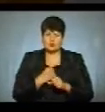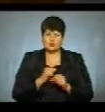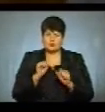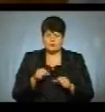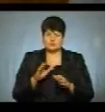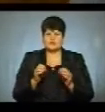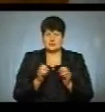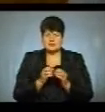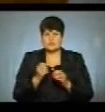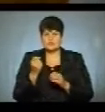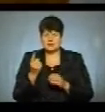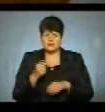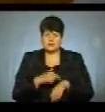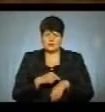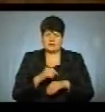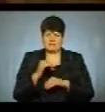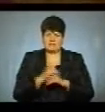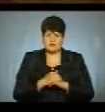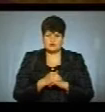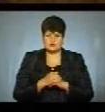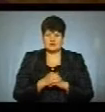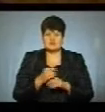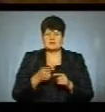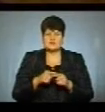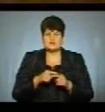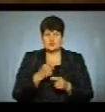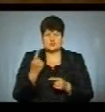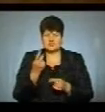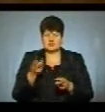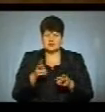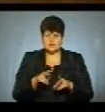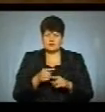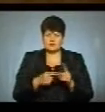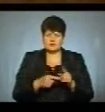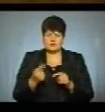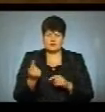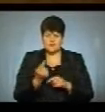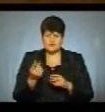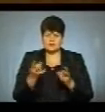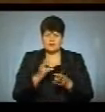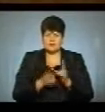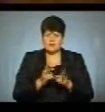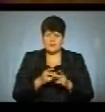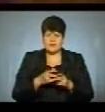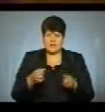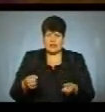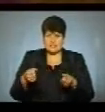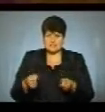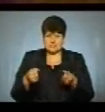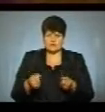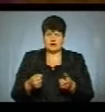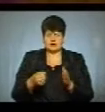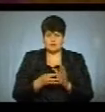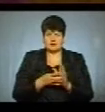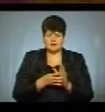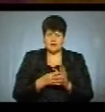і до 10-ї, і до 11-ї години вечора. То вже одиниці лишаються до півпершої, як треба навести порядок і помити каструлі. А в основному до